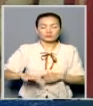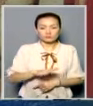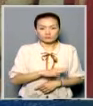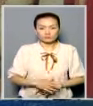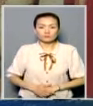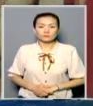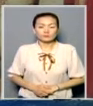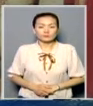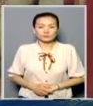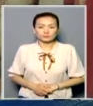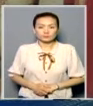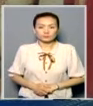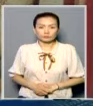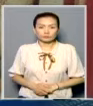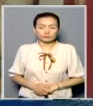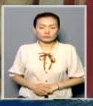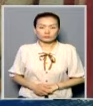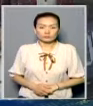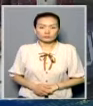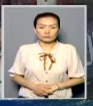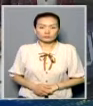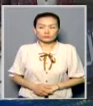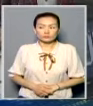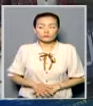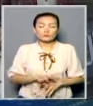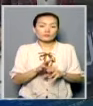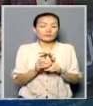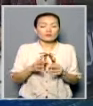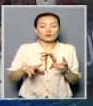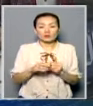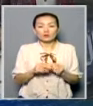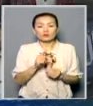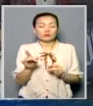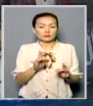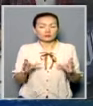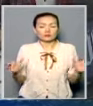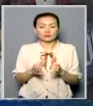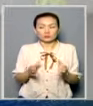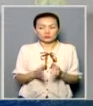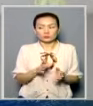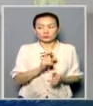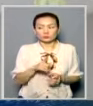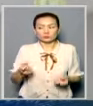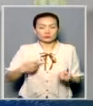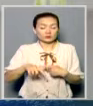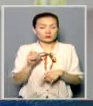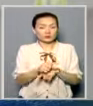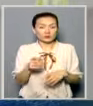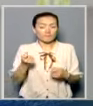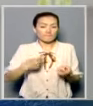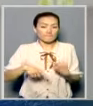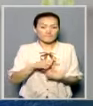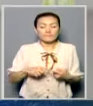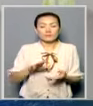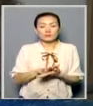шара жүргізіп отыр қазір кезде. Көпке топырақ шашуға болмайды. Кейбір жарнама агенттіктерінің өкілдері біз тапсырыс беруші